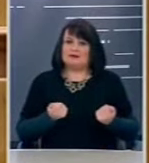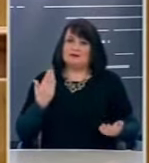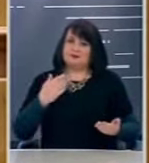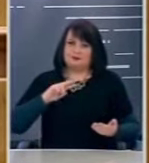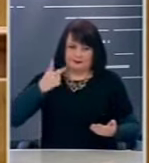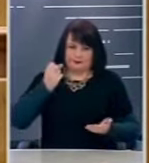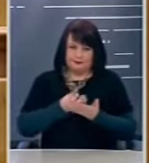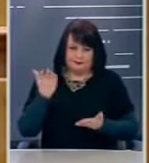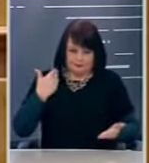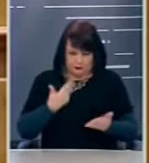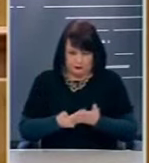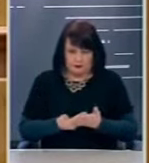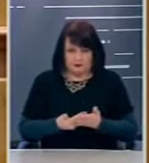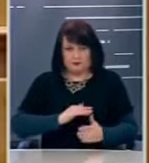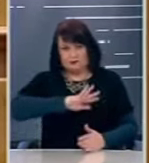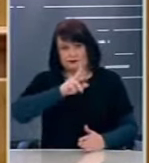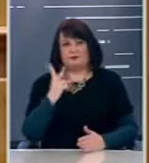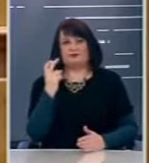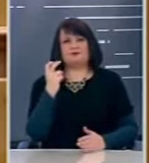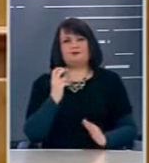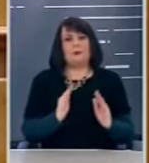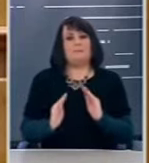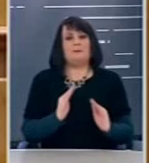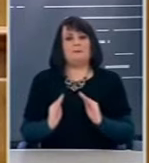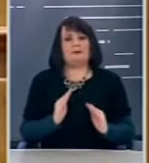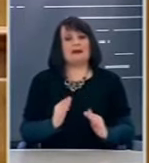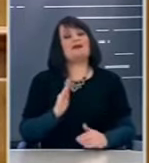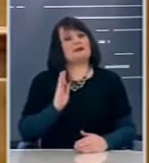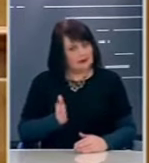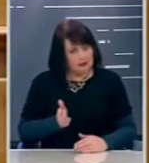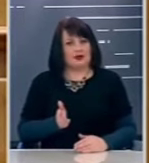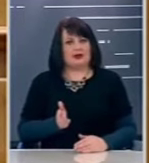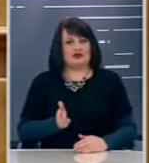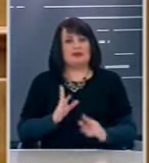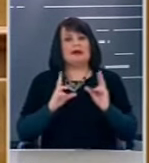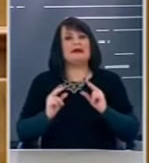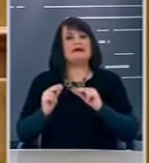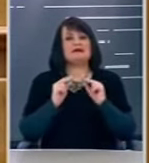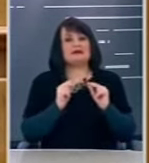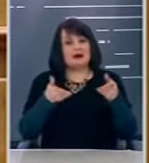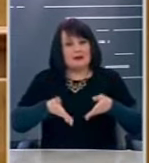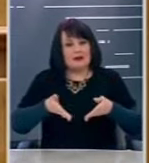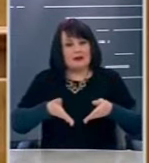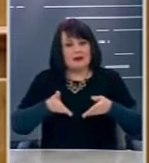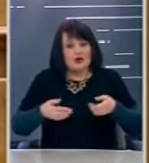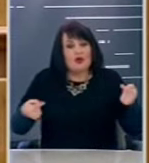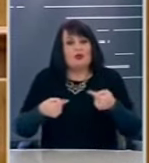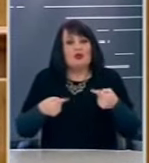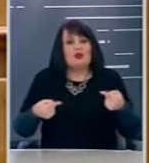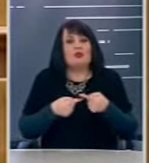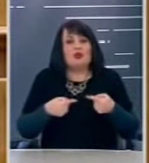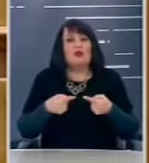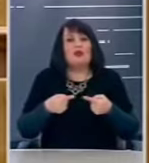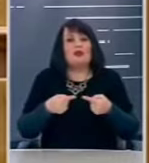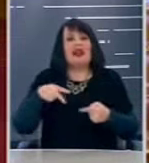της αξιολόγησης μέχρι τις 20 Μάρτη θα έχουμε τη δυνατότητα να συζητάμε εδώ και να αντιπαρατηθέμεθα, κύριε Πρόεδρε, Ξένων